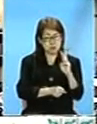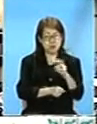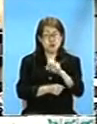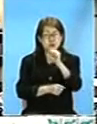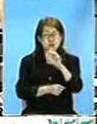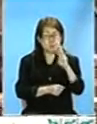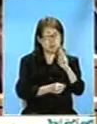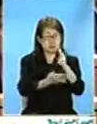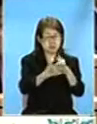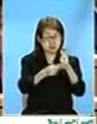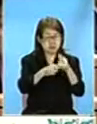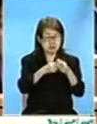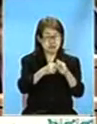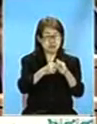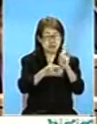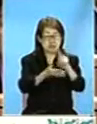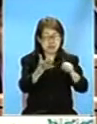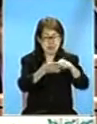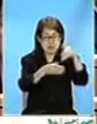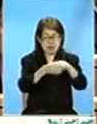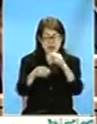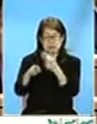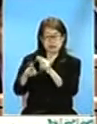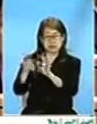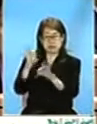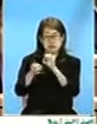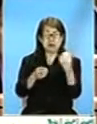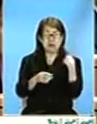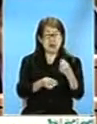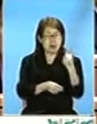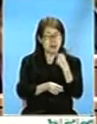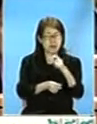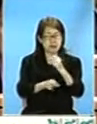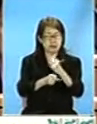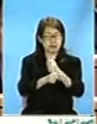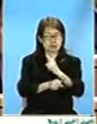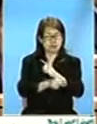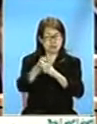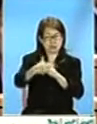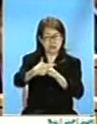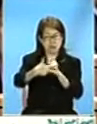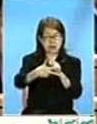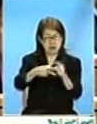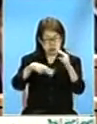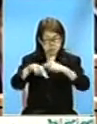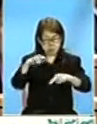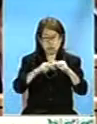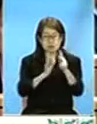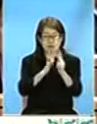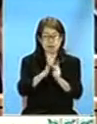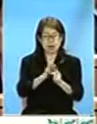ทางนี้มี3ประการครับ1ก็คือกลั่นกรองกฎหมายอำนาจหน้า